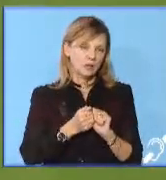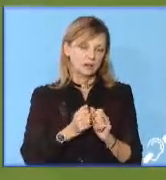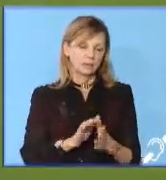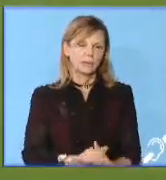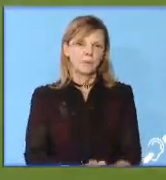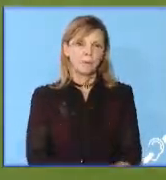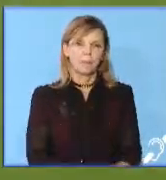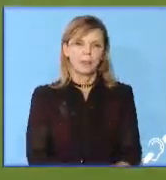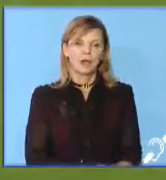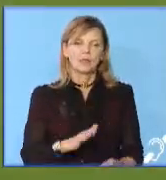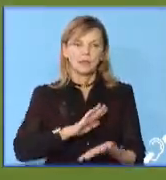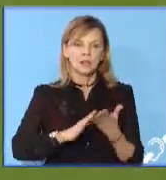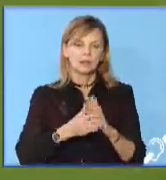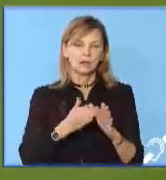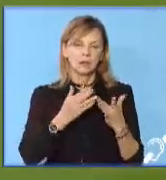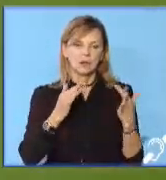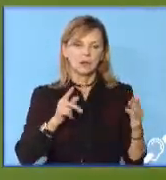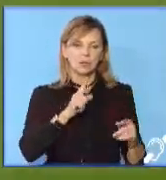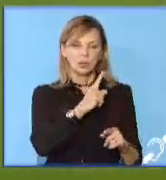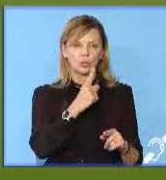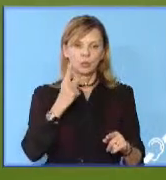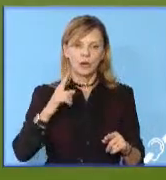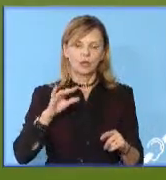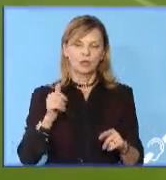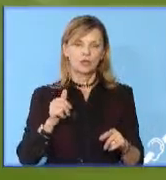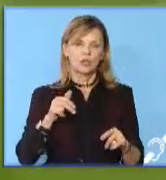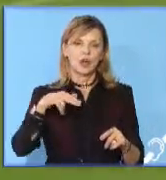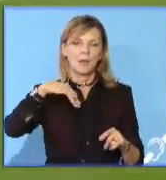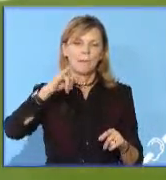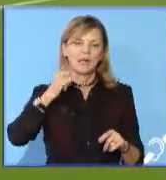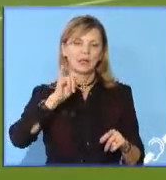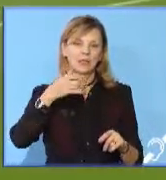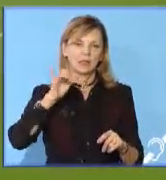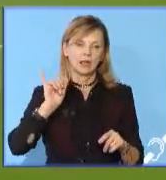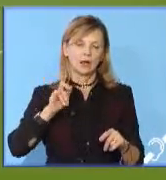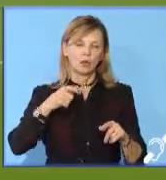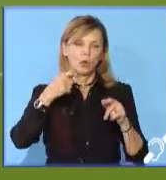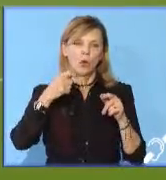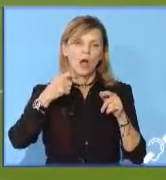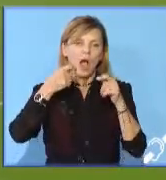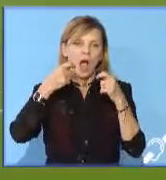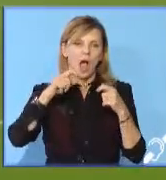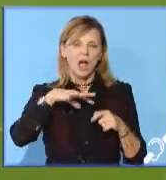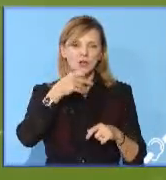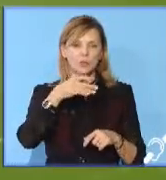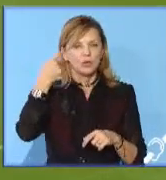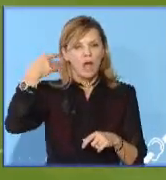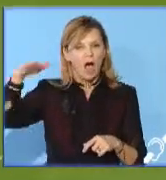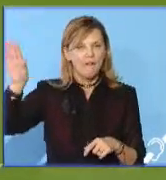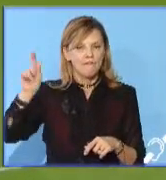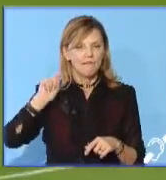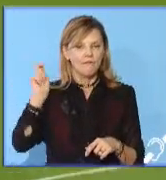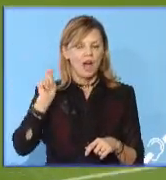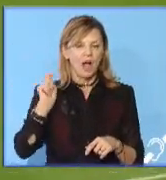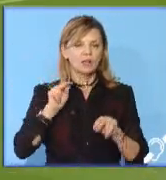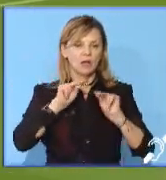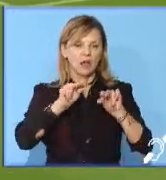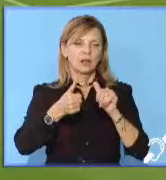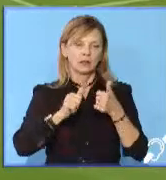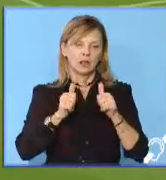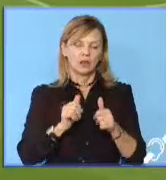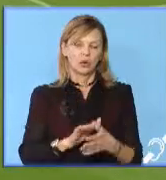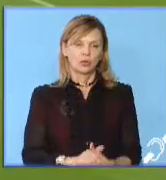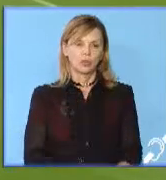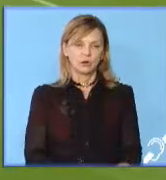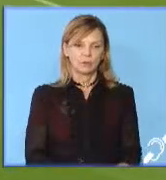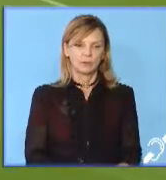la post. S-a terminat 1-1 și Adrian Mititelu, exasperat, l-a demis pe Florin Drăgan și nu a permis nimănui din staff să vină la conferința